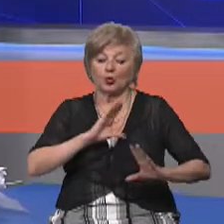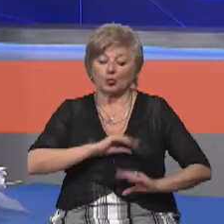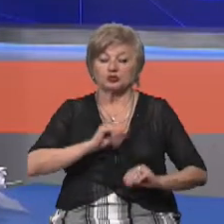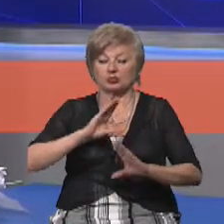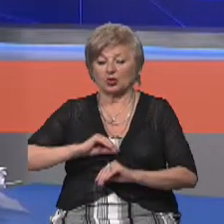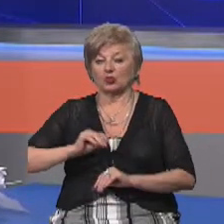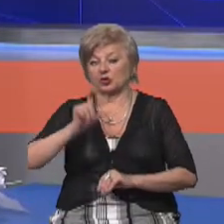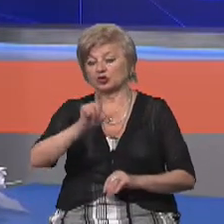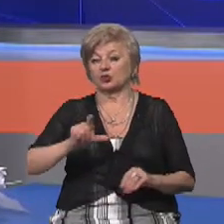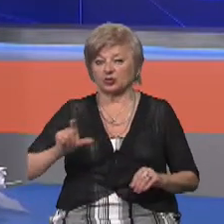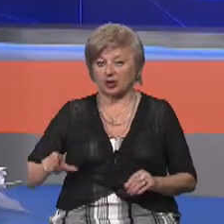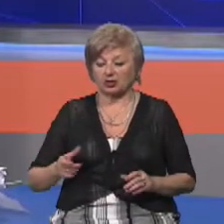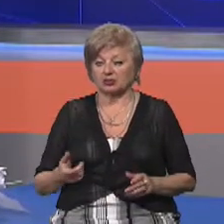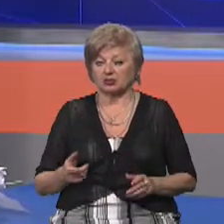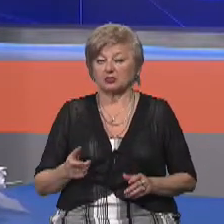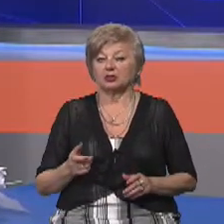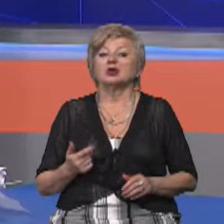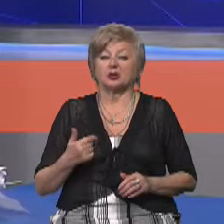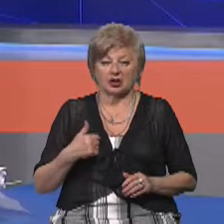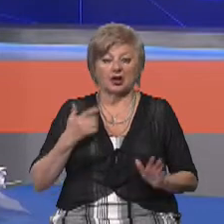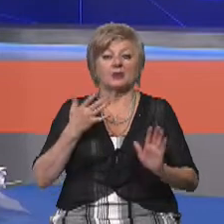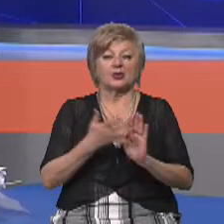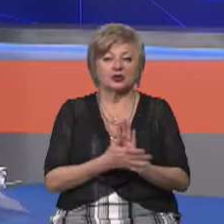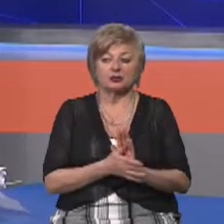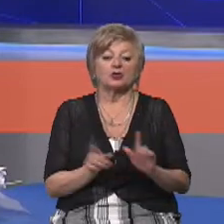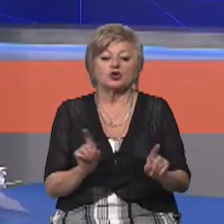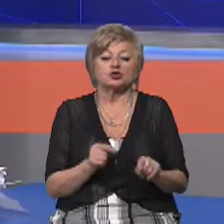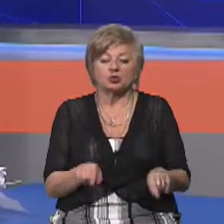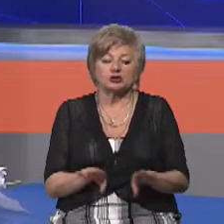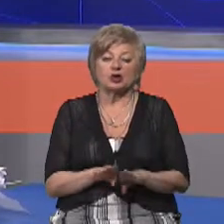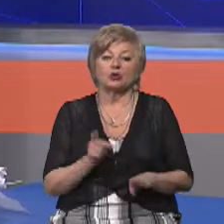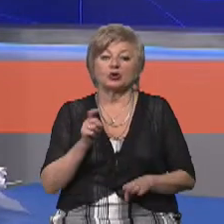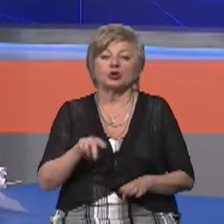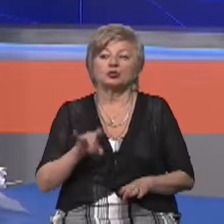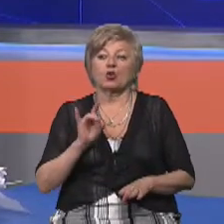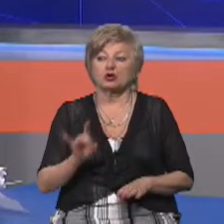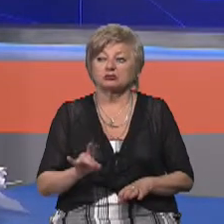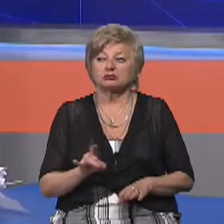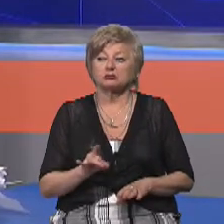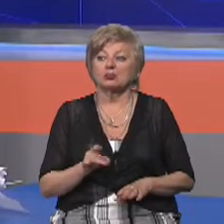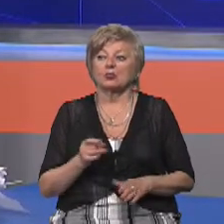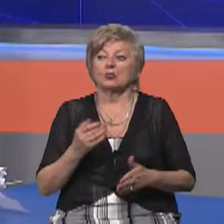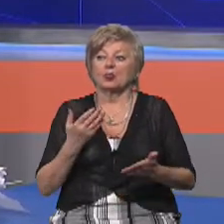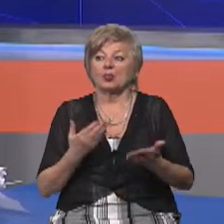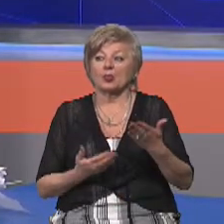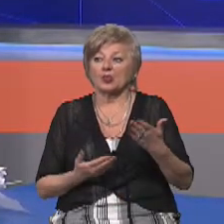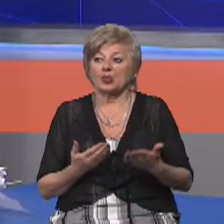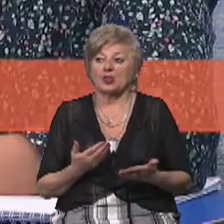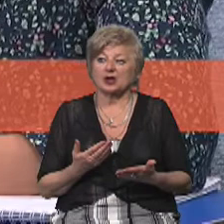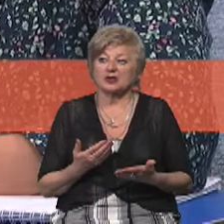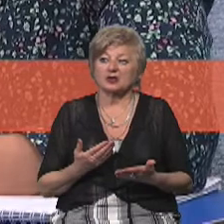заспокоїти людей, заспокоїти населення. Я розумію, що таке хлор. Якщо звернутися там під ОДЕ, да, до Одеси,